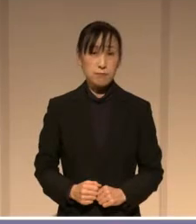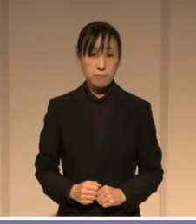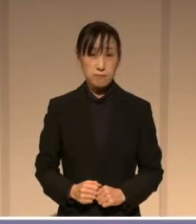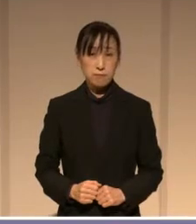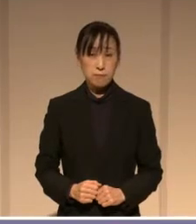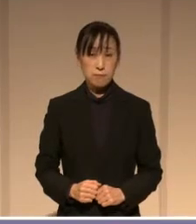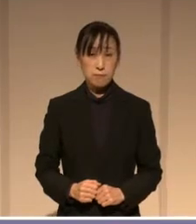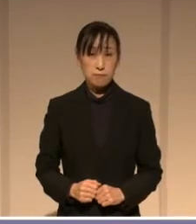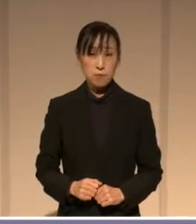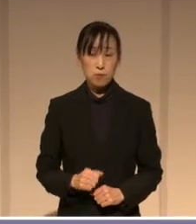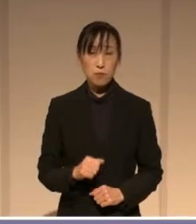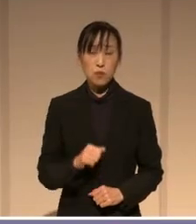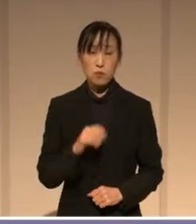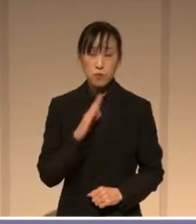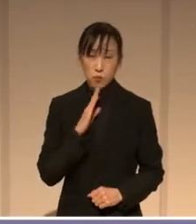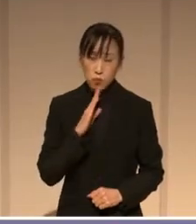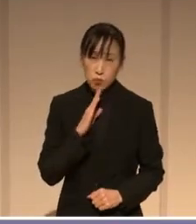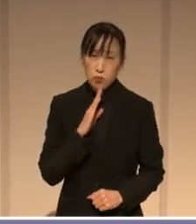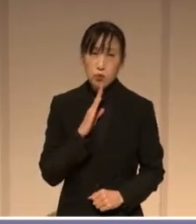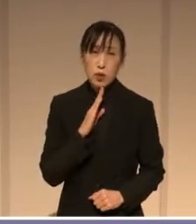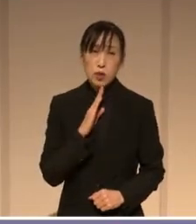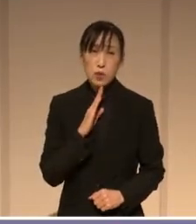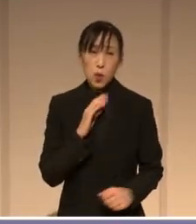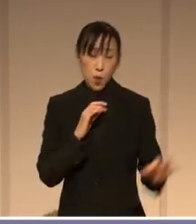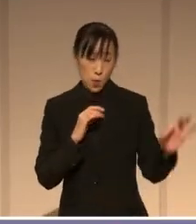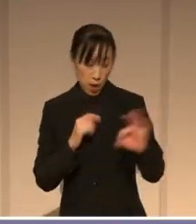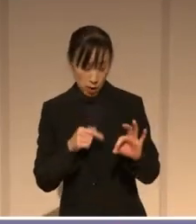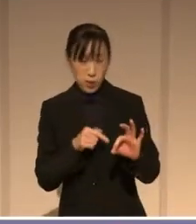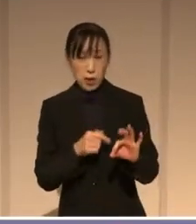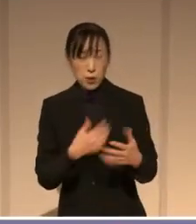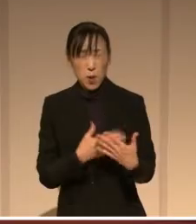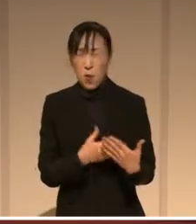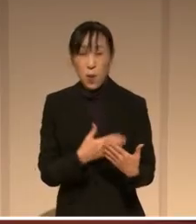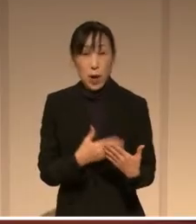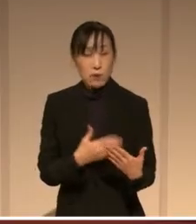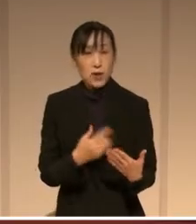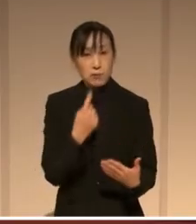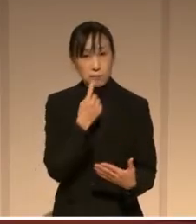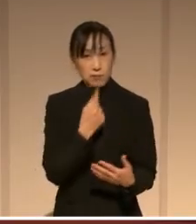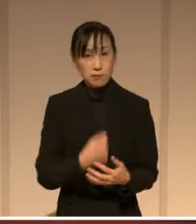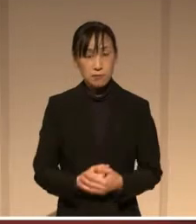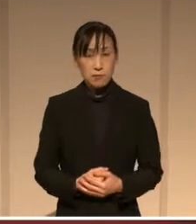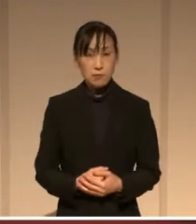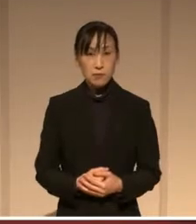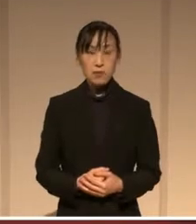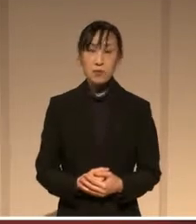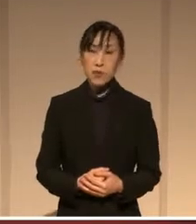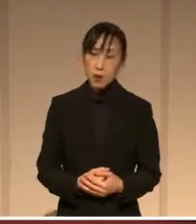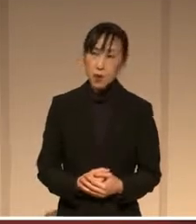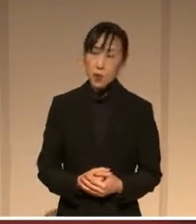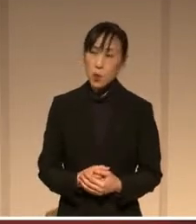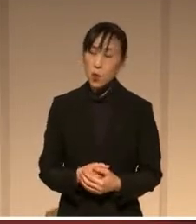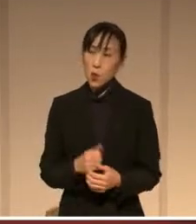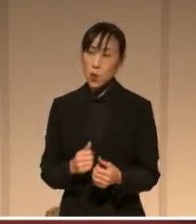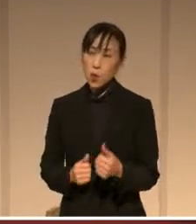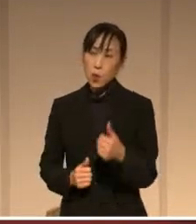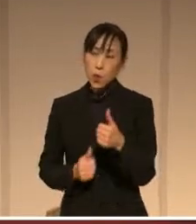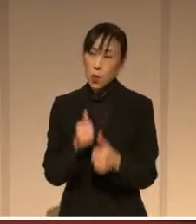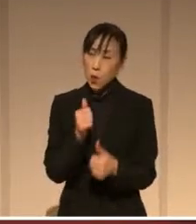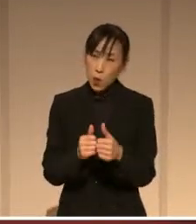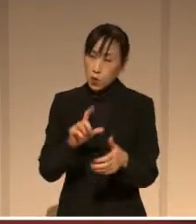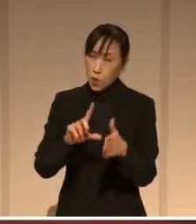本当にその時は真相ワクワクですあの受けた時の手応えはどうだったんですか